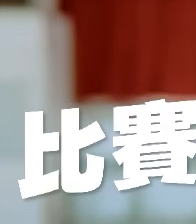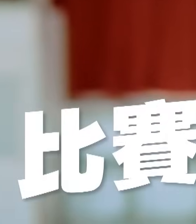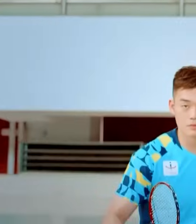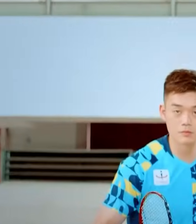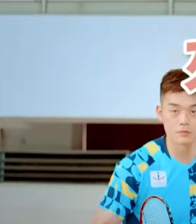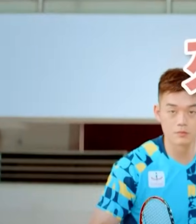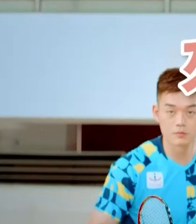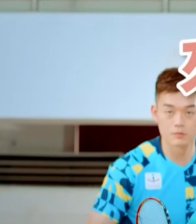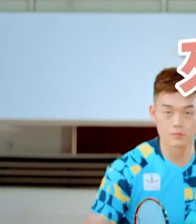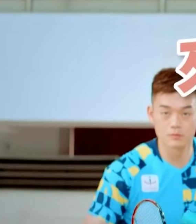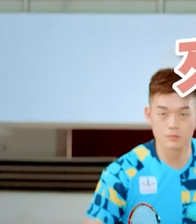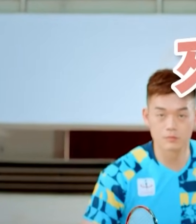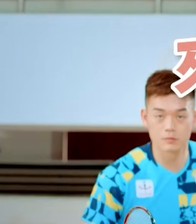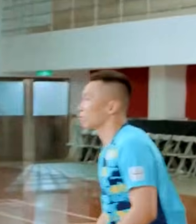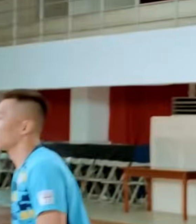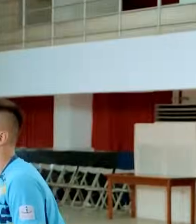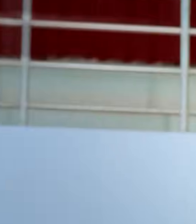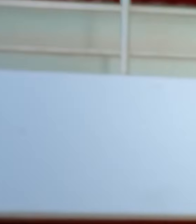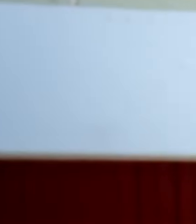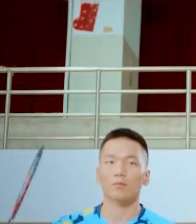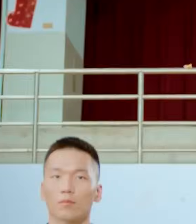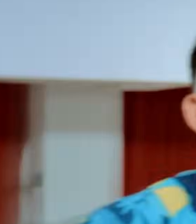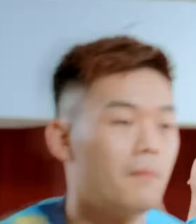比赛开始， 来喽！